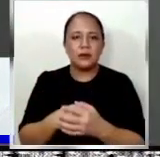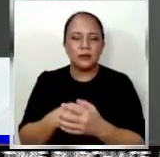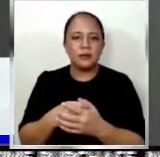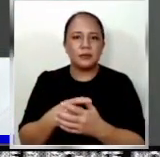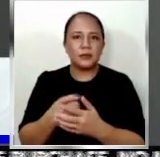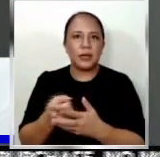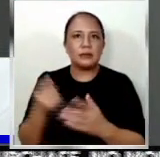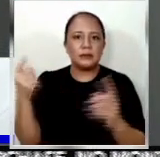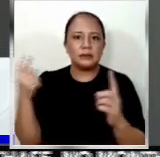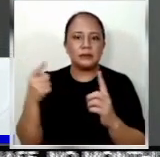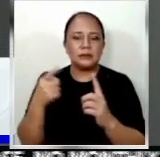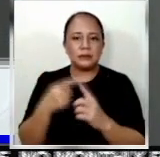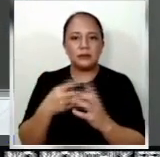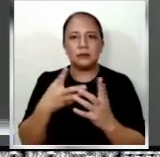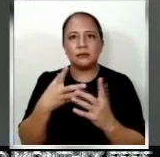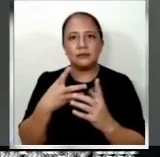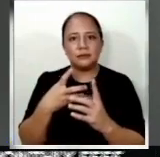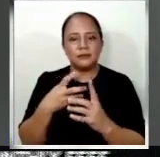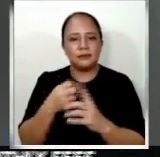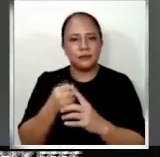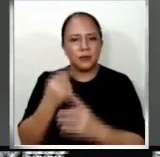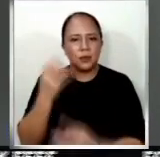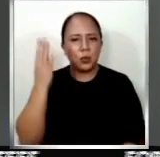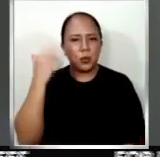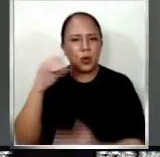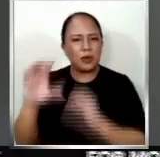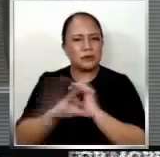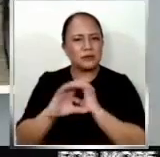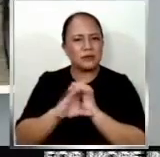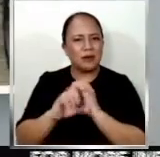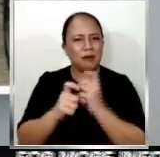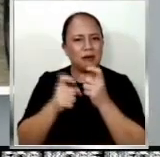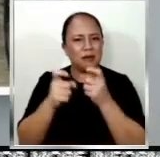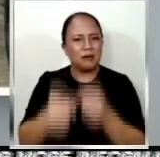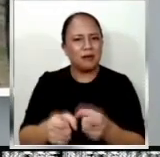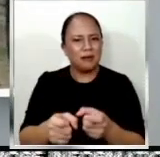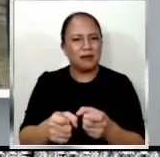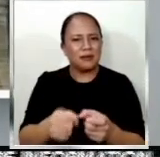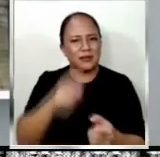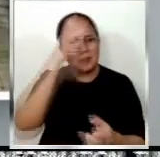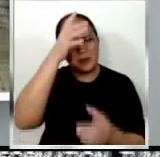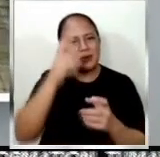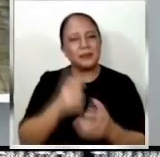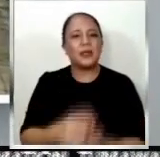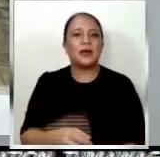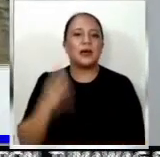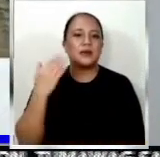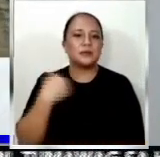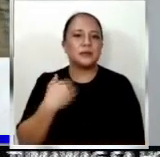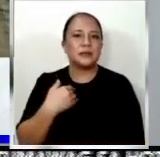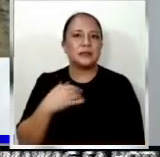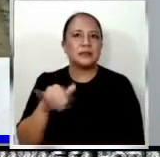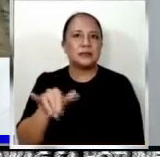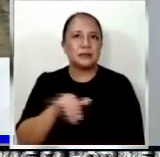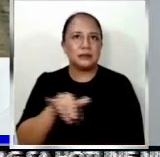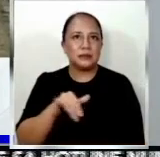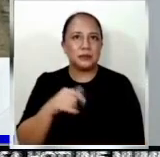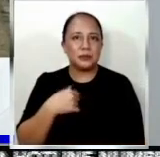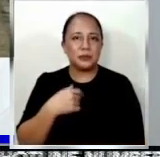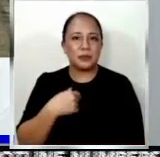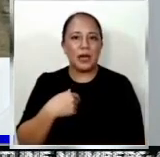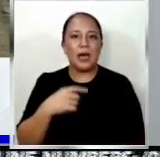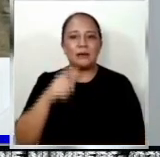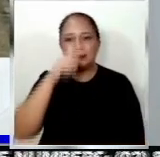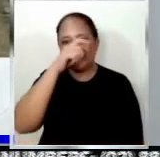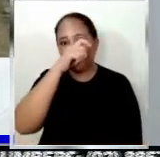makakatipid. Pero bakit kotse ang regalo ni Kim Sen sa ama? Para raw kasi igapang ni Mang Rading ang pagtatapos ni Kim Sen sa